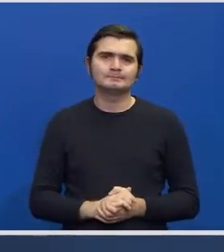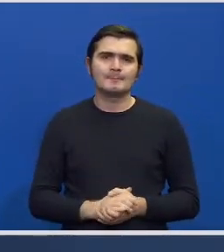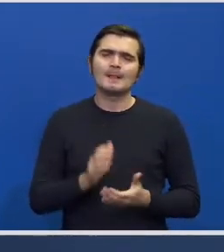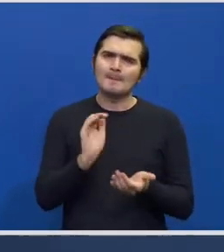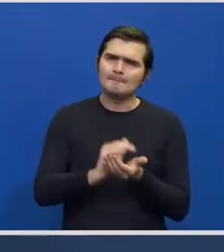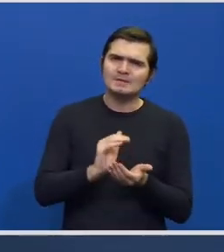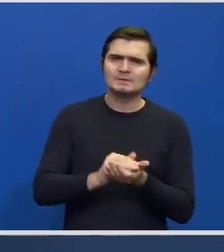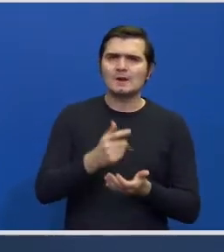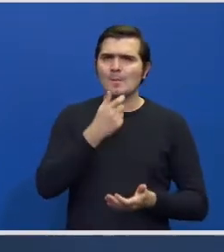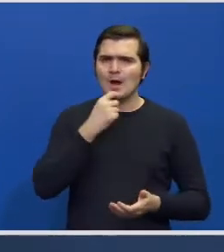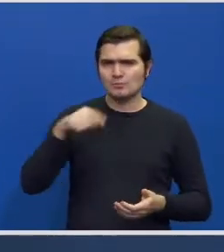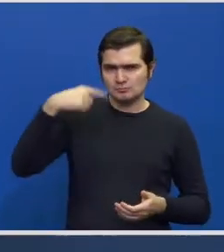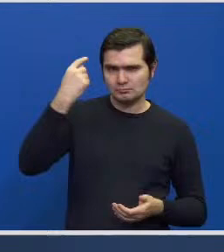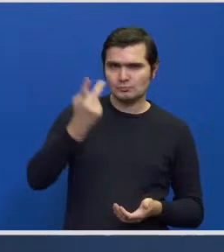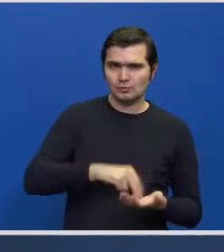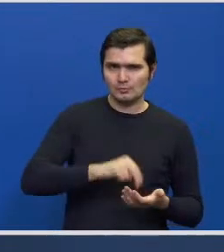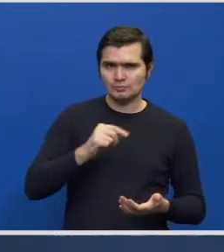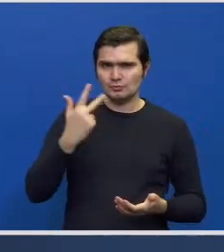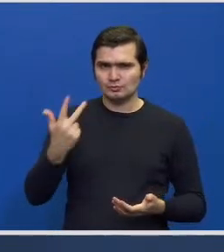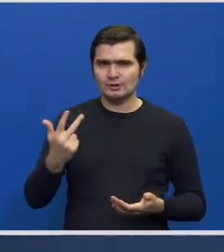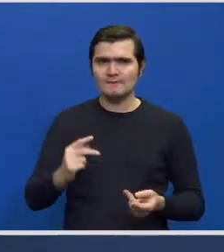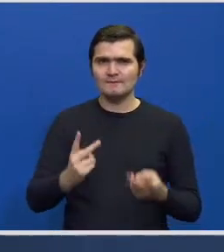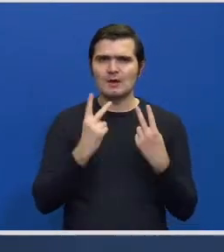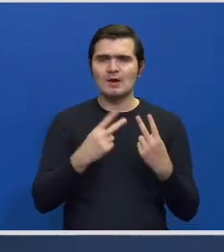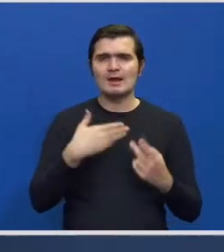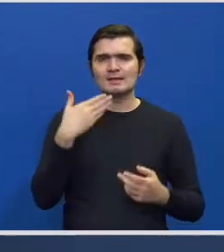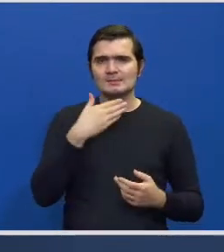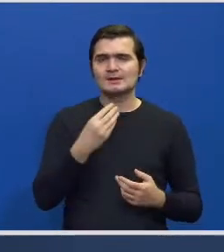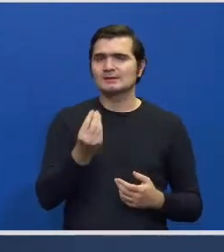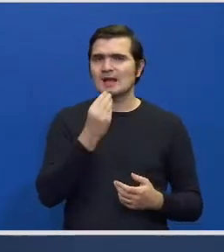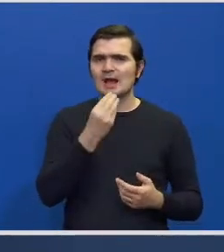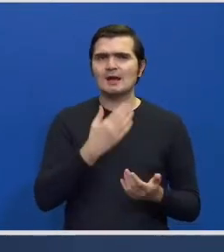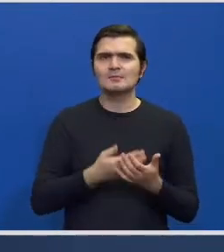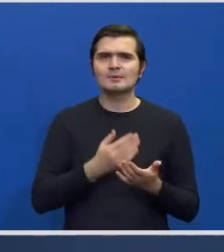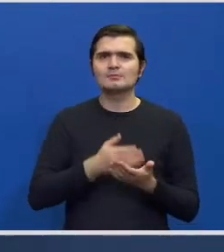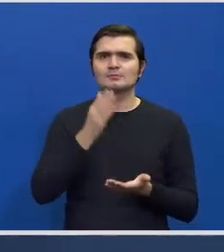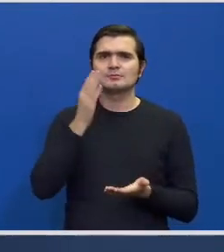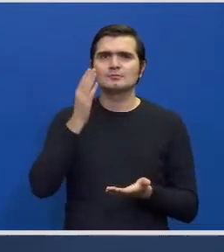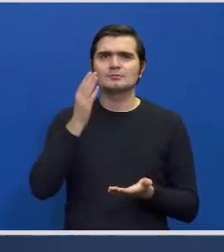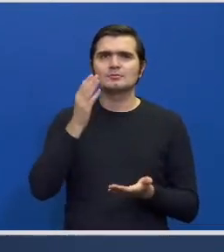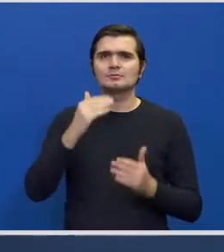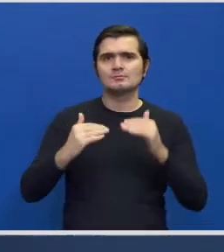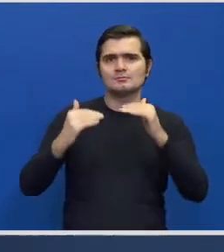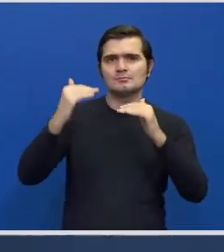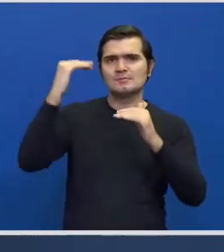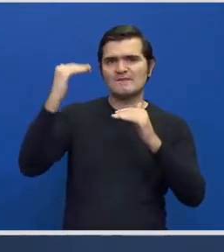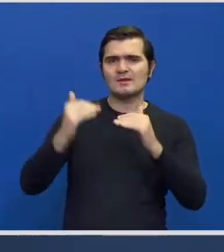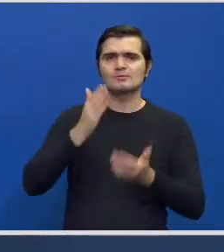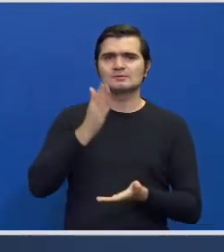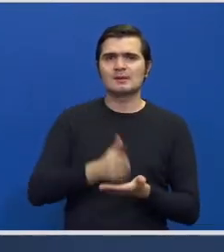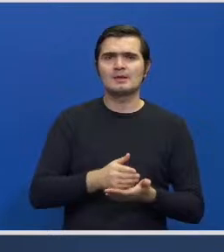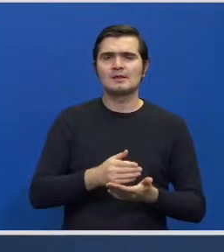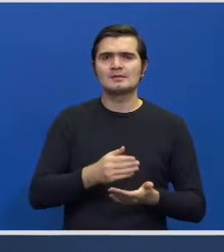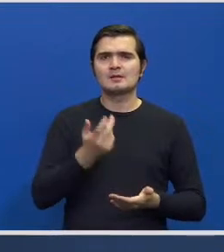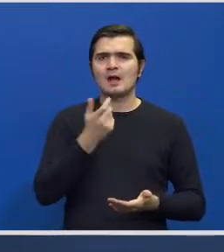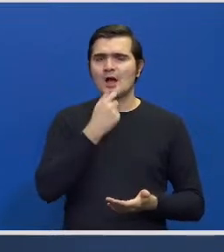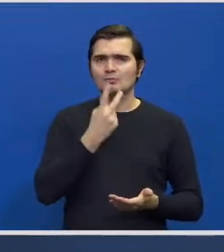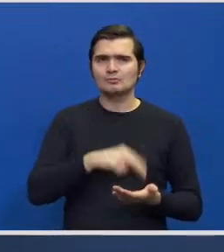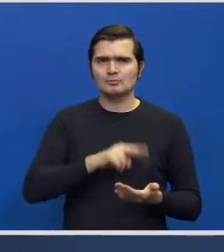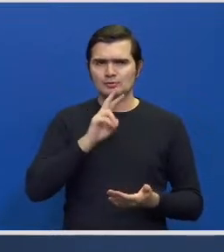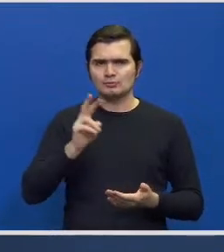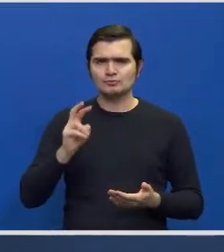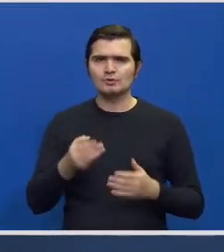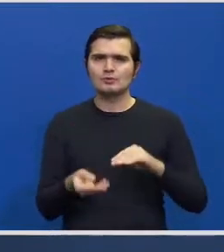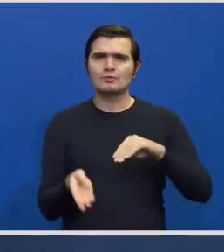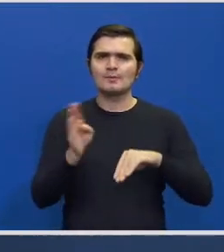decembrie 2022. Menținerea în anul 2023 a cuantumului indemnizației de hrană la nivelul stabilit pentru anul